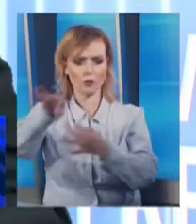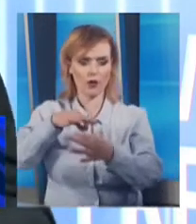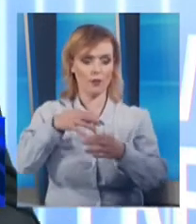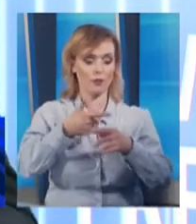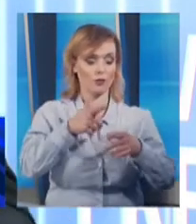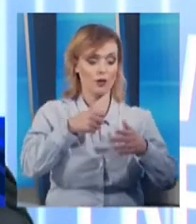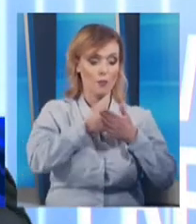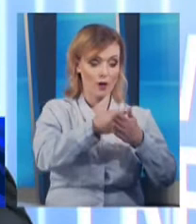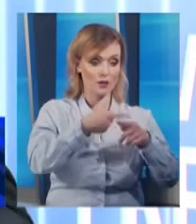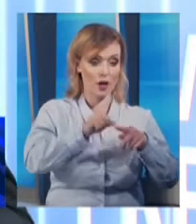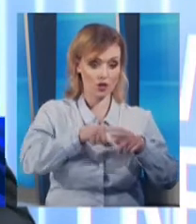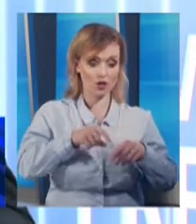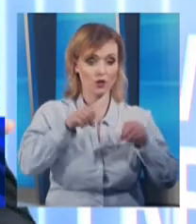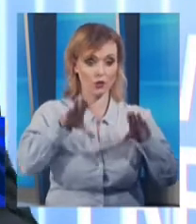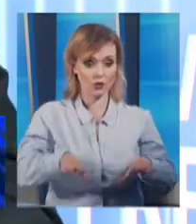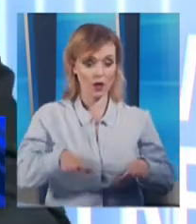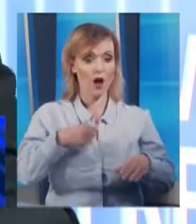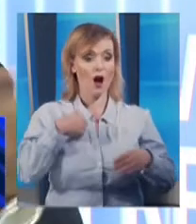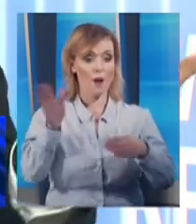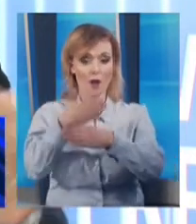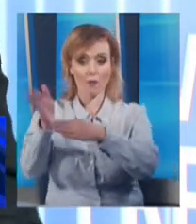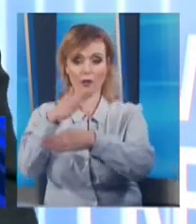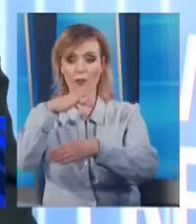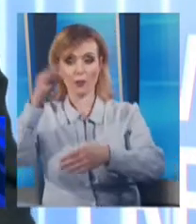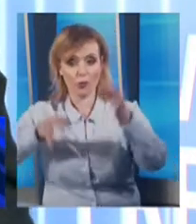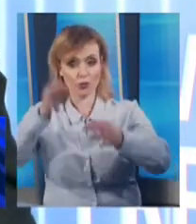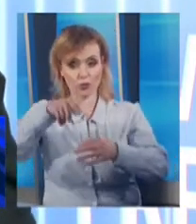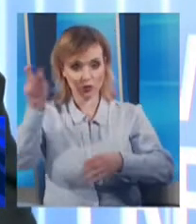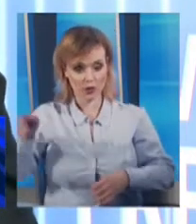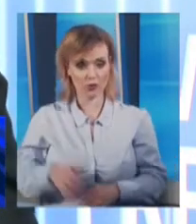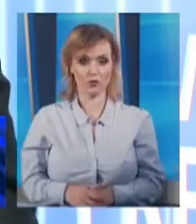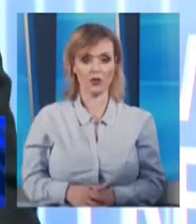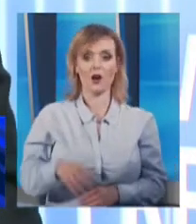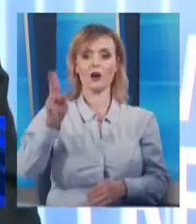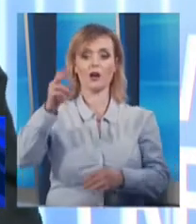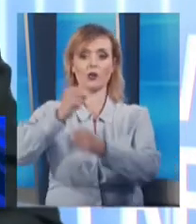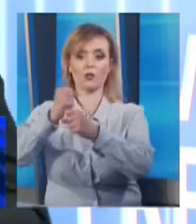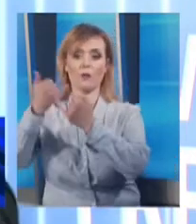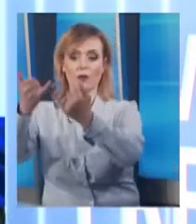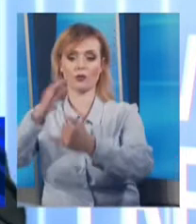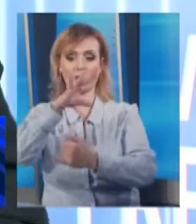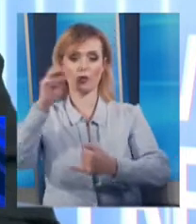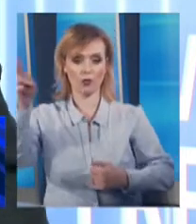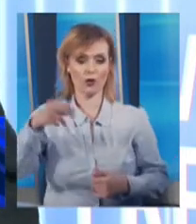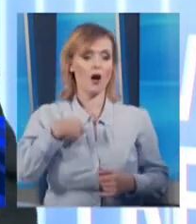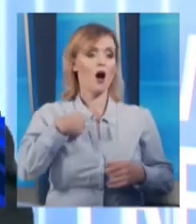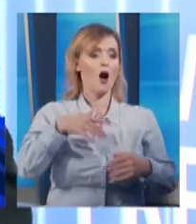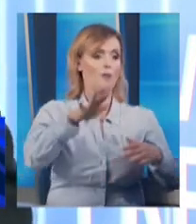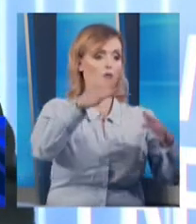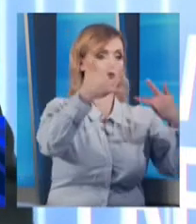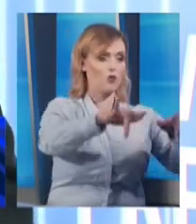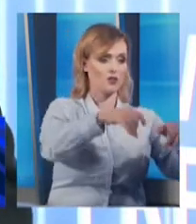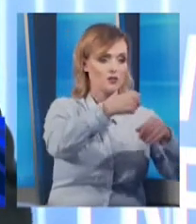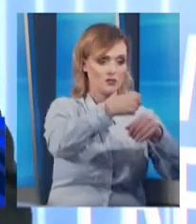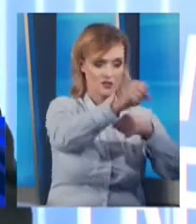hotărâri am eliminat din Curtea Constituțională judecătorii a serviciului regimului Plahotniuc, am eliminat procurorul general